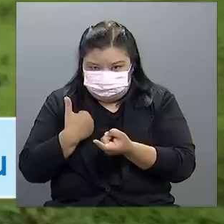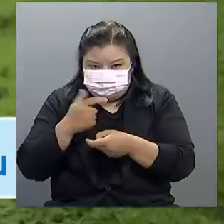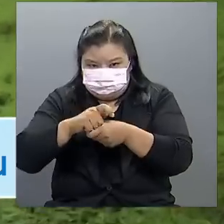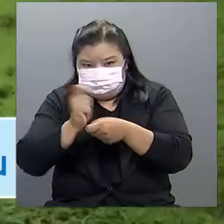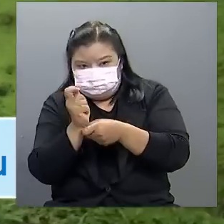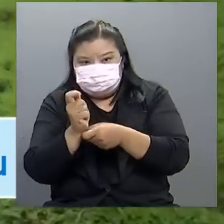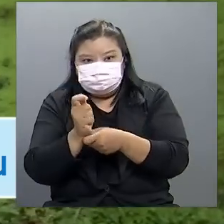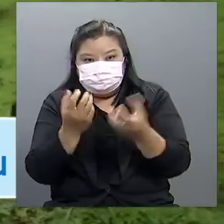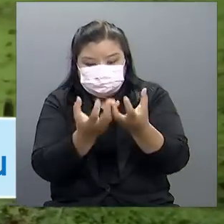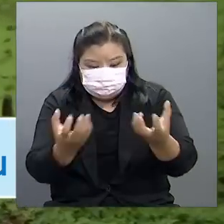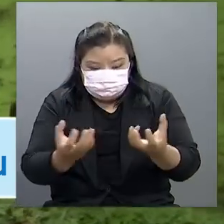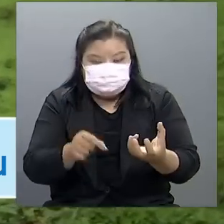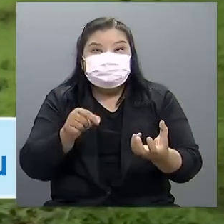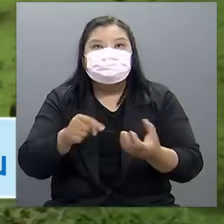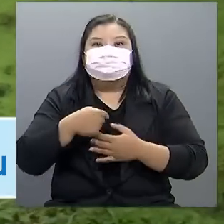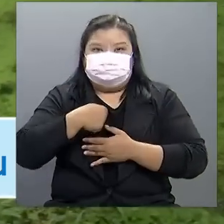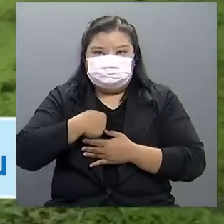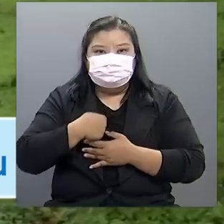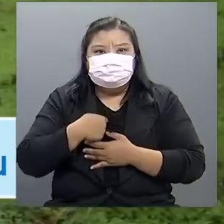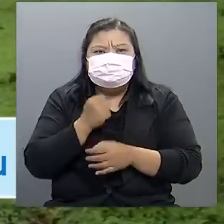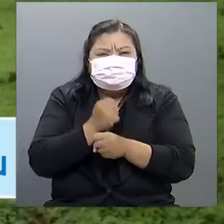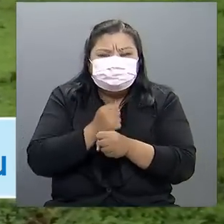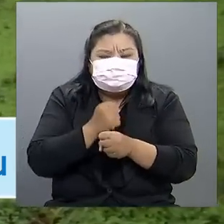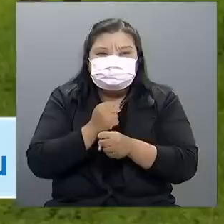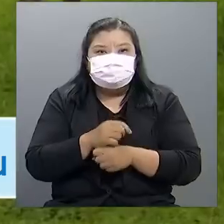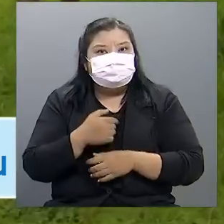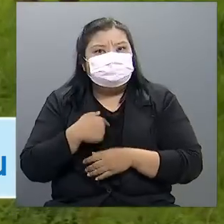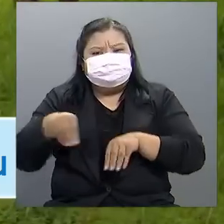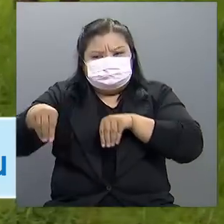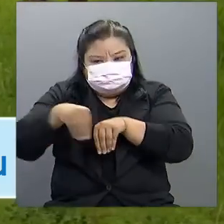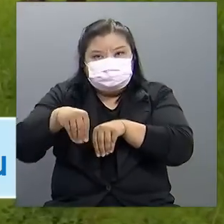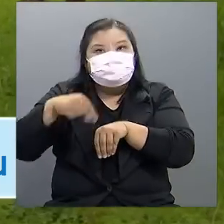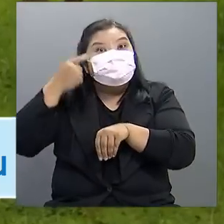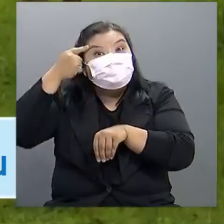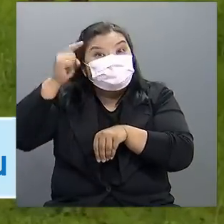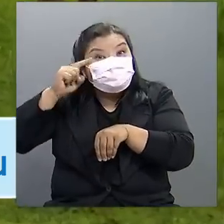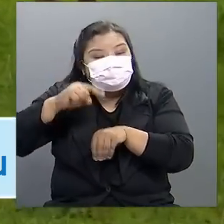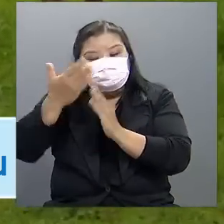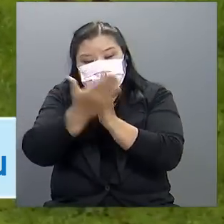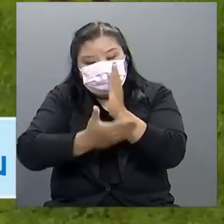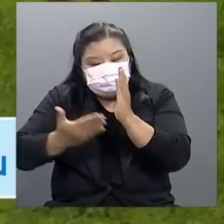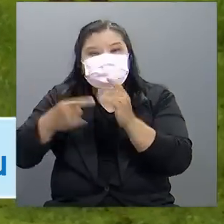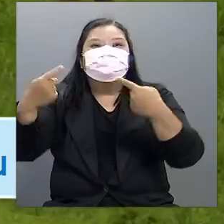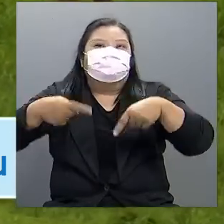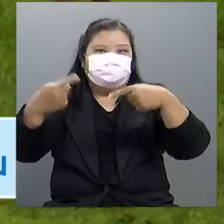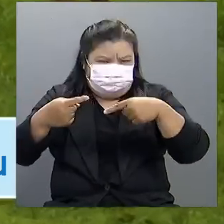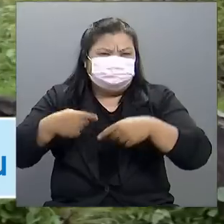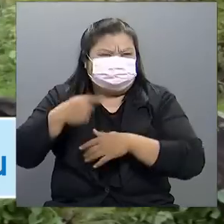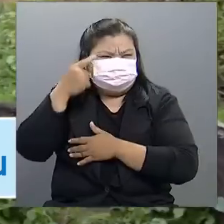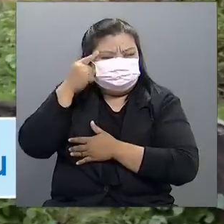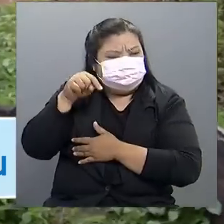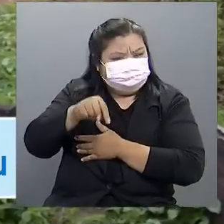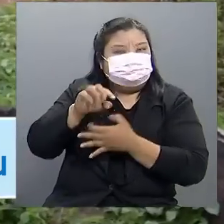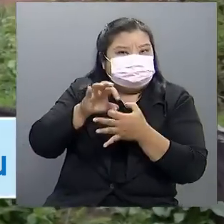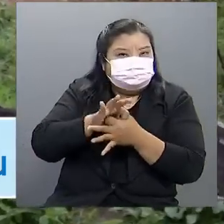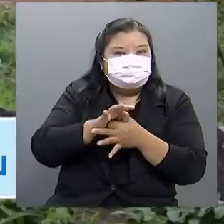ที่เขาทำกเกศกัตดกับชายแนคาดว่าระเบิดที่เจอสายอย